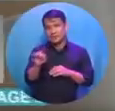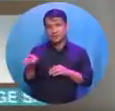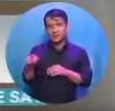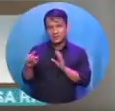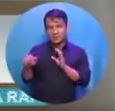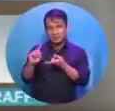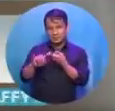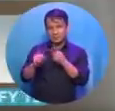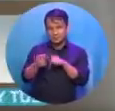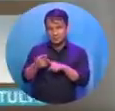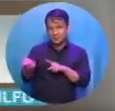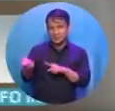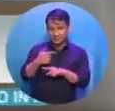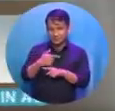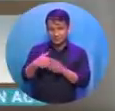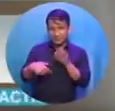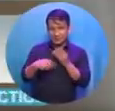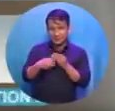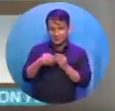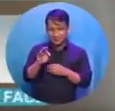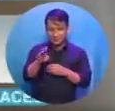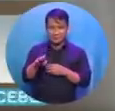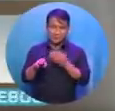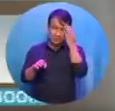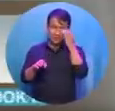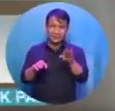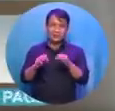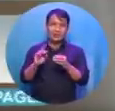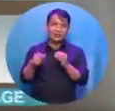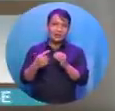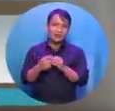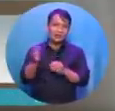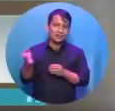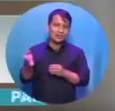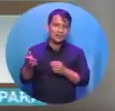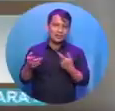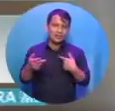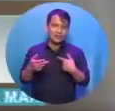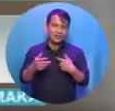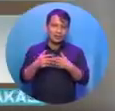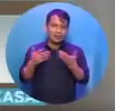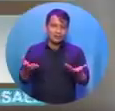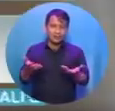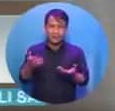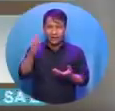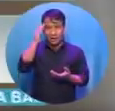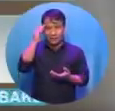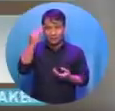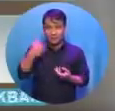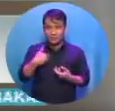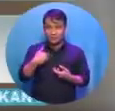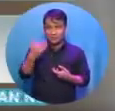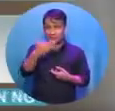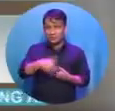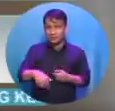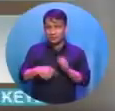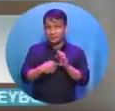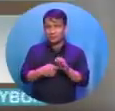ako. Kinonfirm ko naman po sa Facebook. Hindi ko naman po alam, sir, na siya po ay walang asawa. Hindi naman po ako mapag-usisi